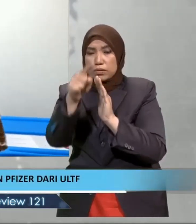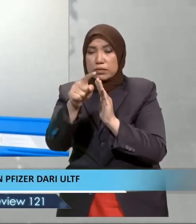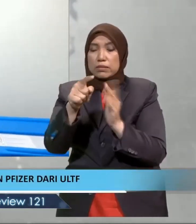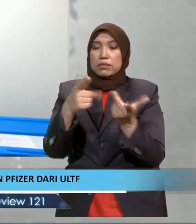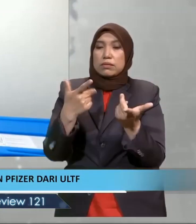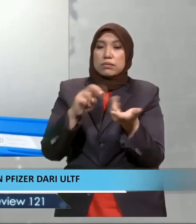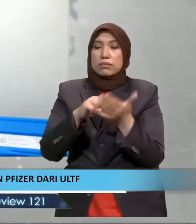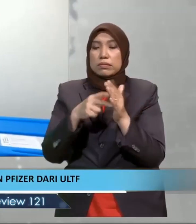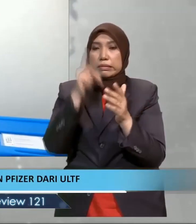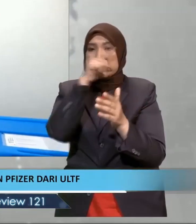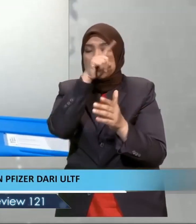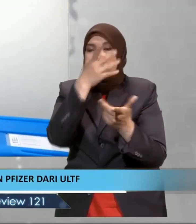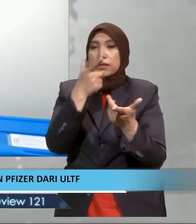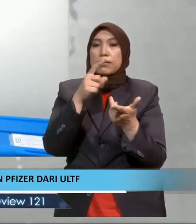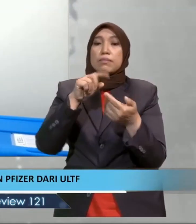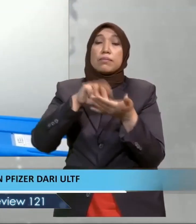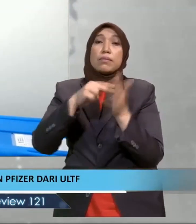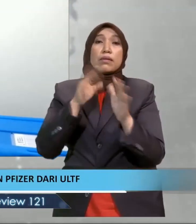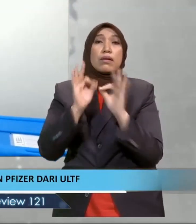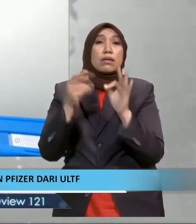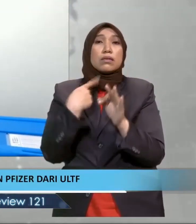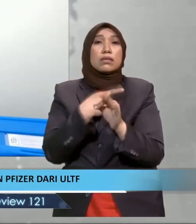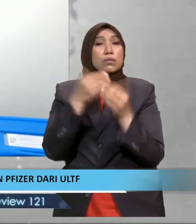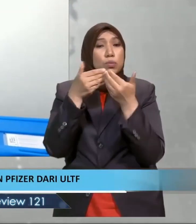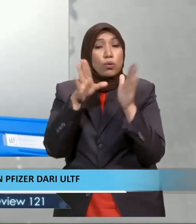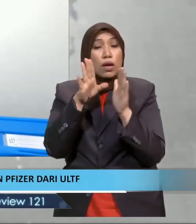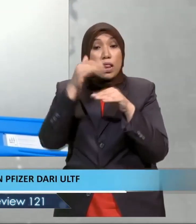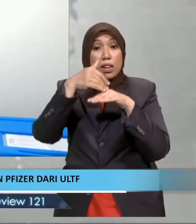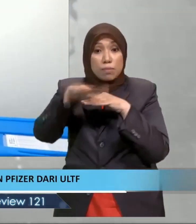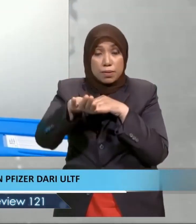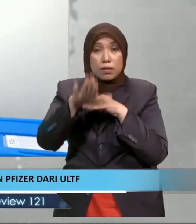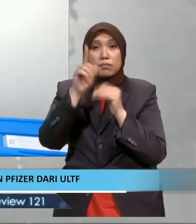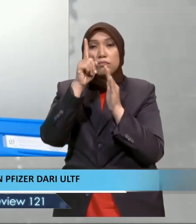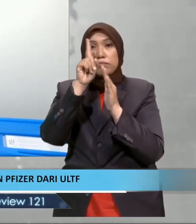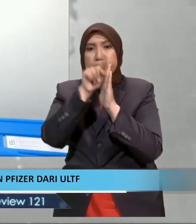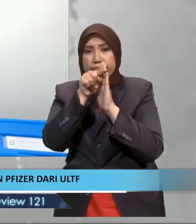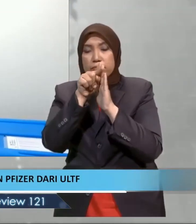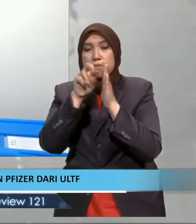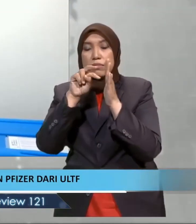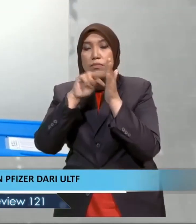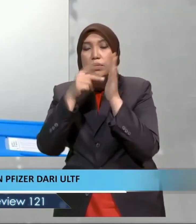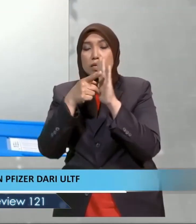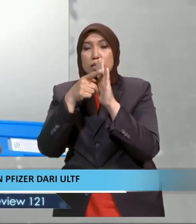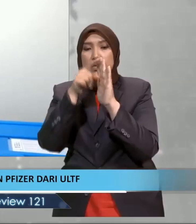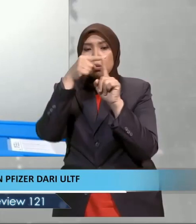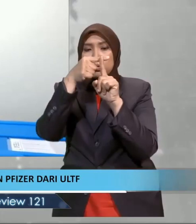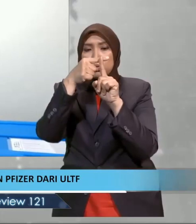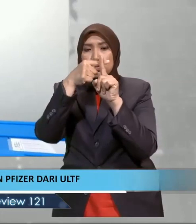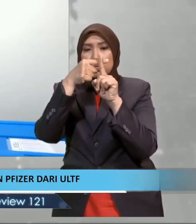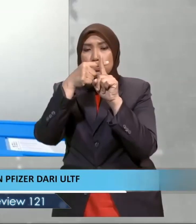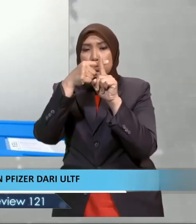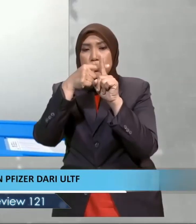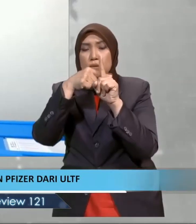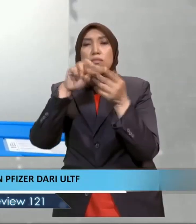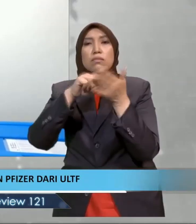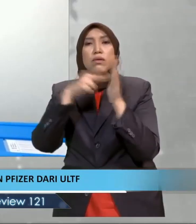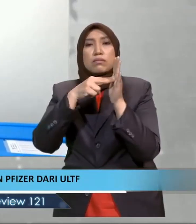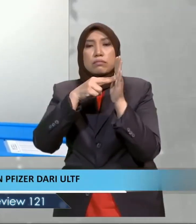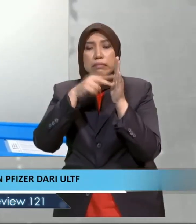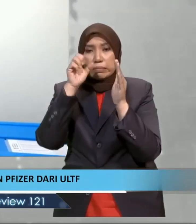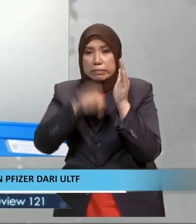kritikal sebab jika kita buka lebih 1 minit, suhu penurunan suhu tu menjadi amat